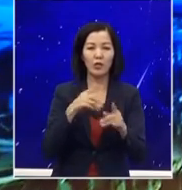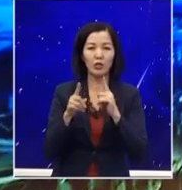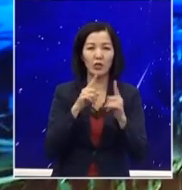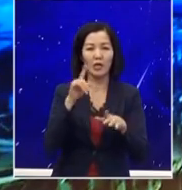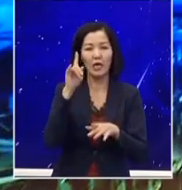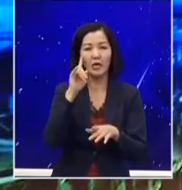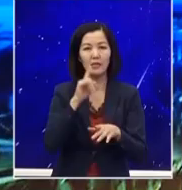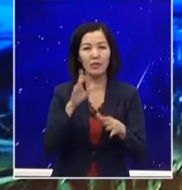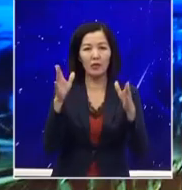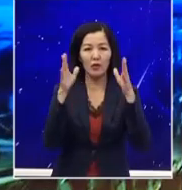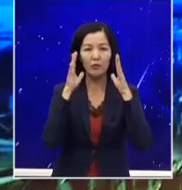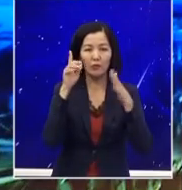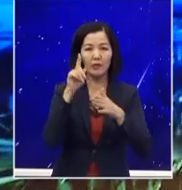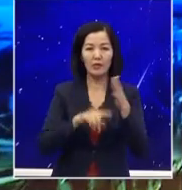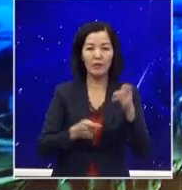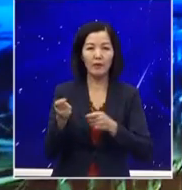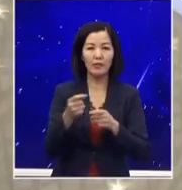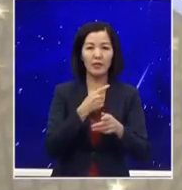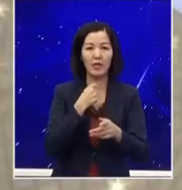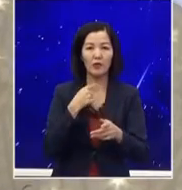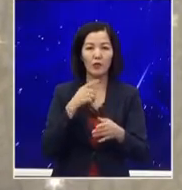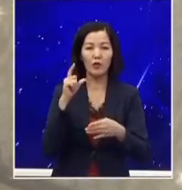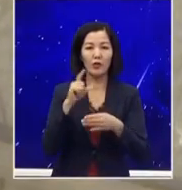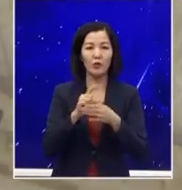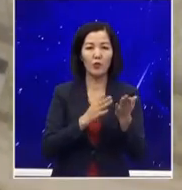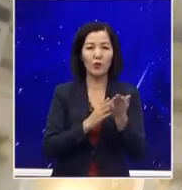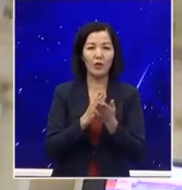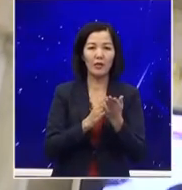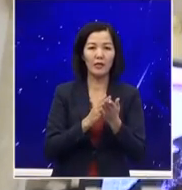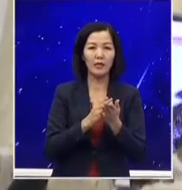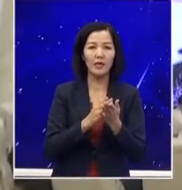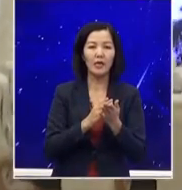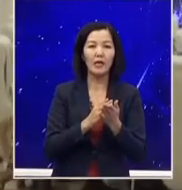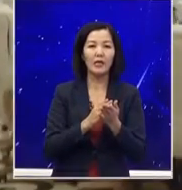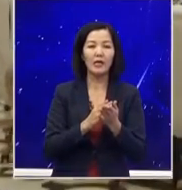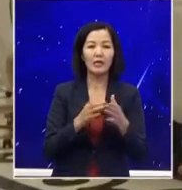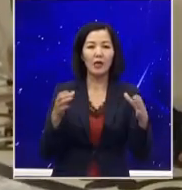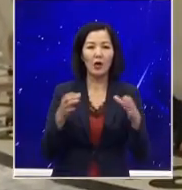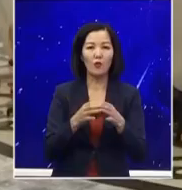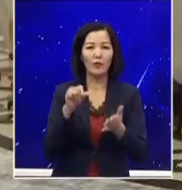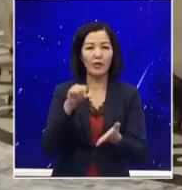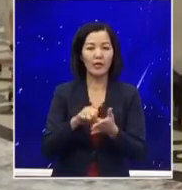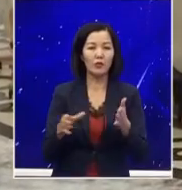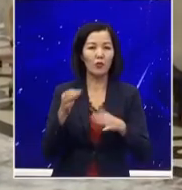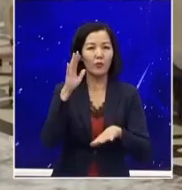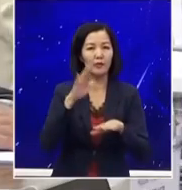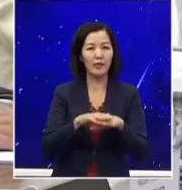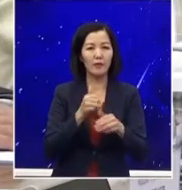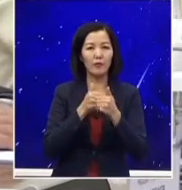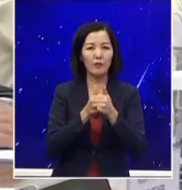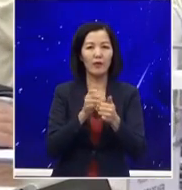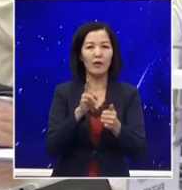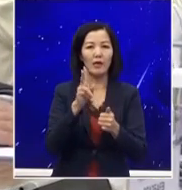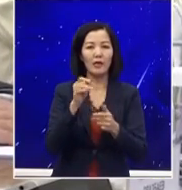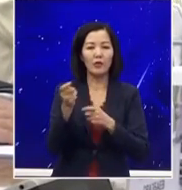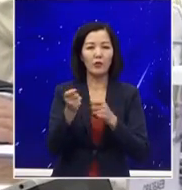Жиынға Қазақстан мұсылмандары діни басқармасының Талдықорған өкілдігі, жетісулық имамдар, зиялы қауым өкілдері қатысты. Облыс әкімінің орынбасары Рустам